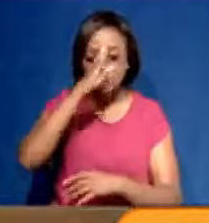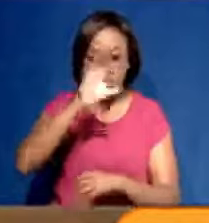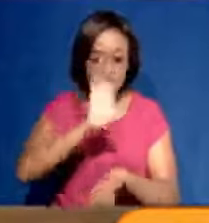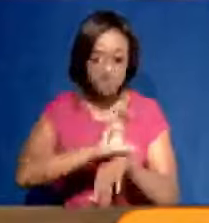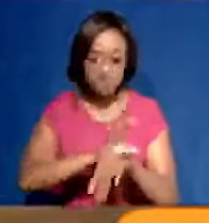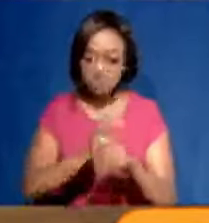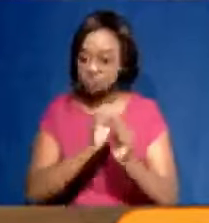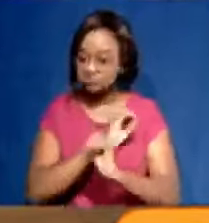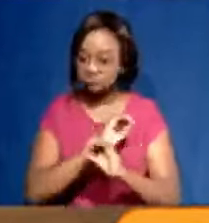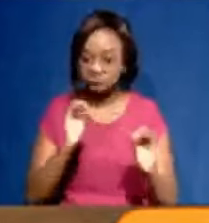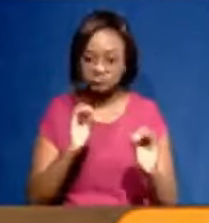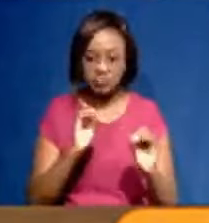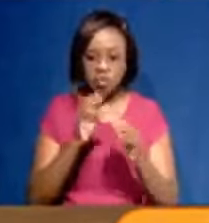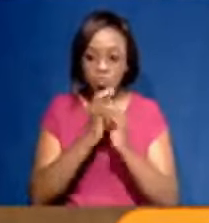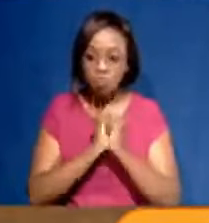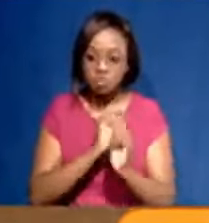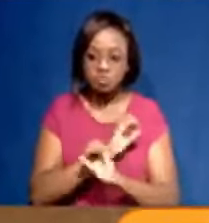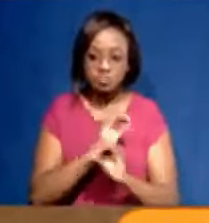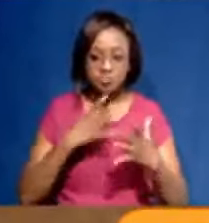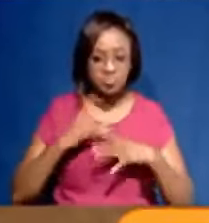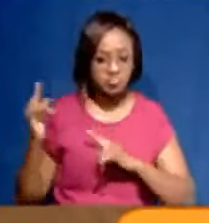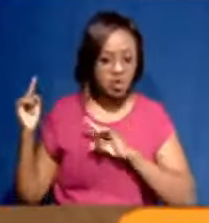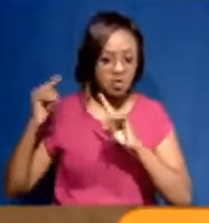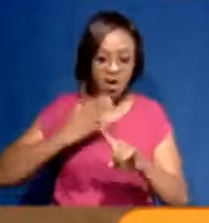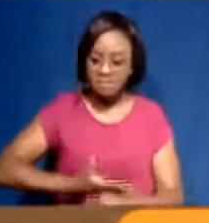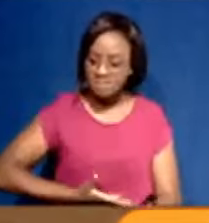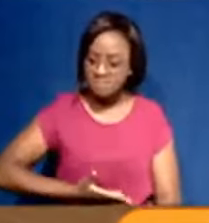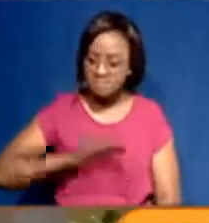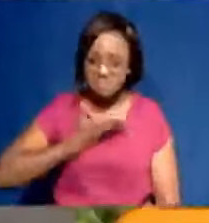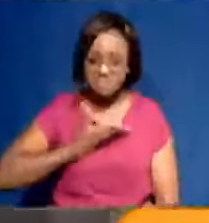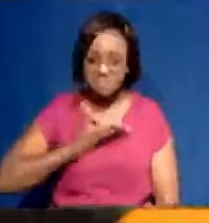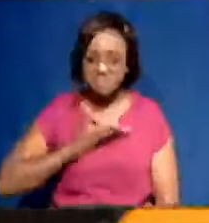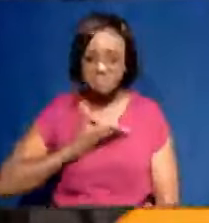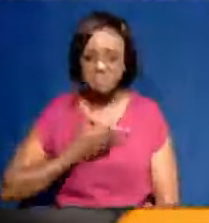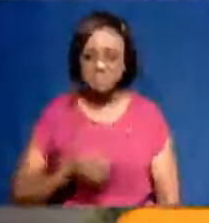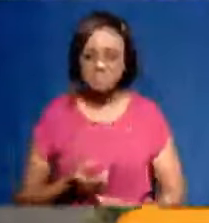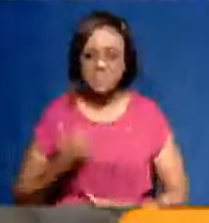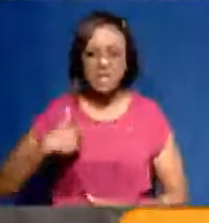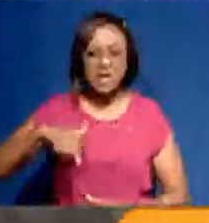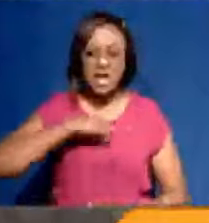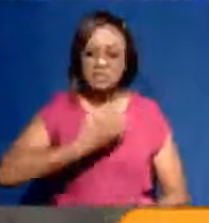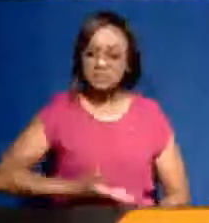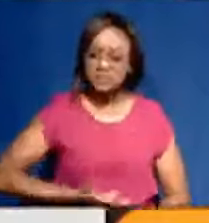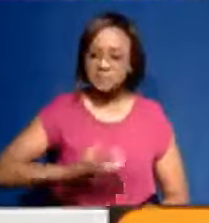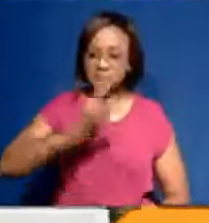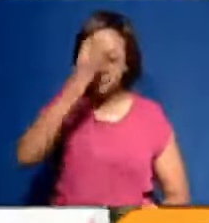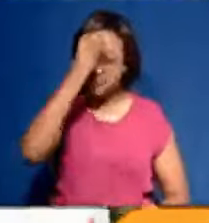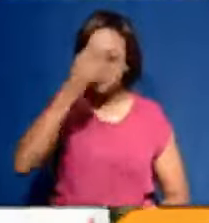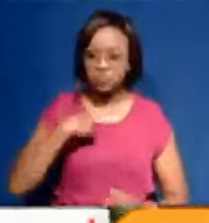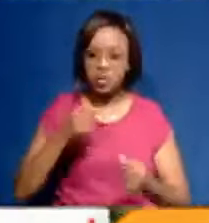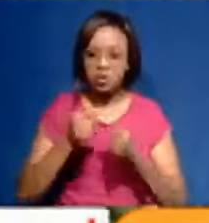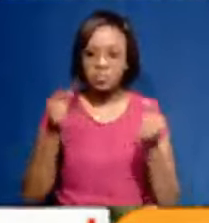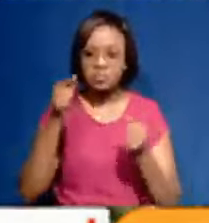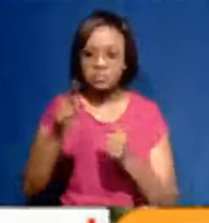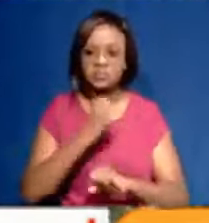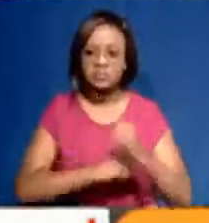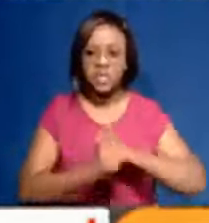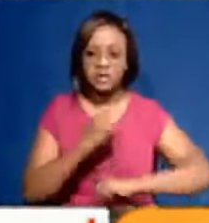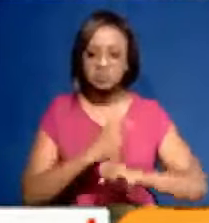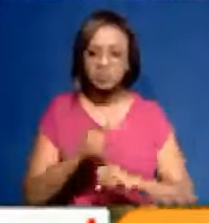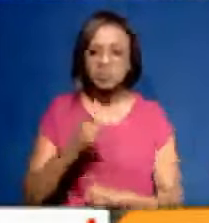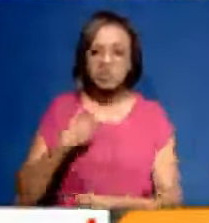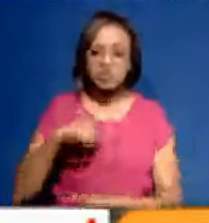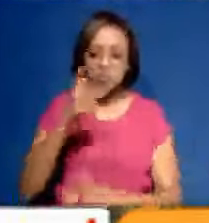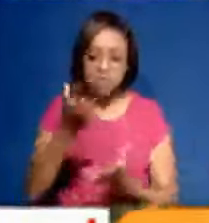Jumapili. Wengi walifika hapa wakiwa na ghadhabu kufuatia yaliyojiri. Tumekasirika na tumekemea hii kitendo kabisa. Tuombee